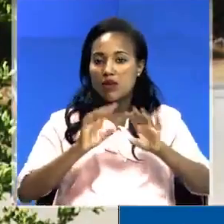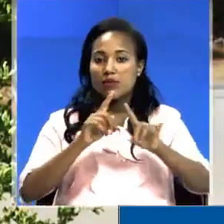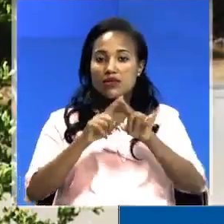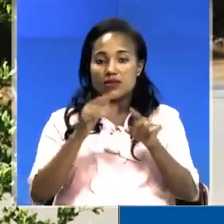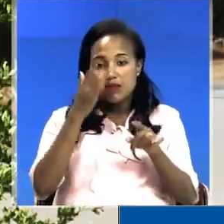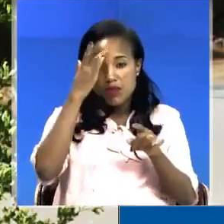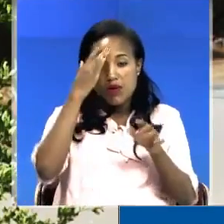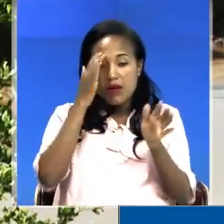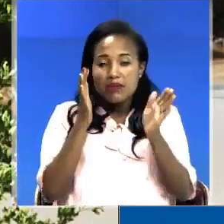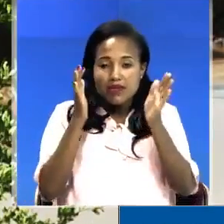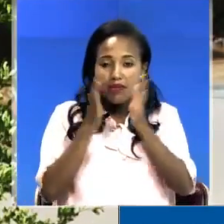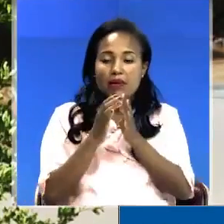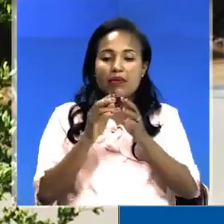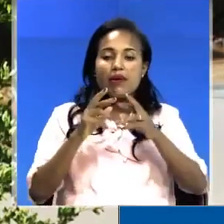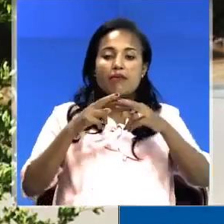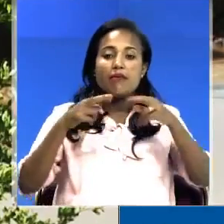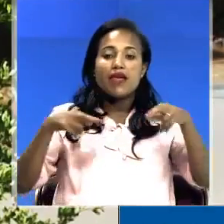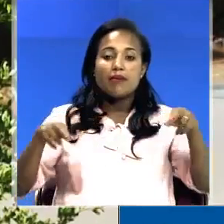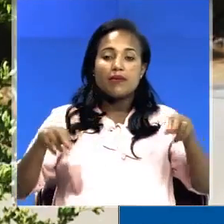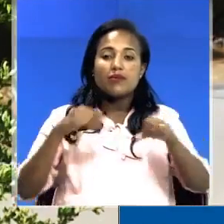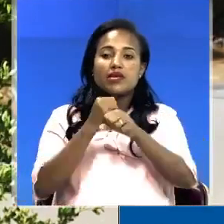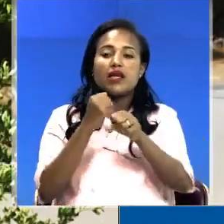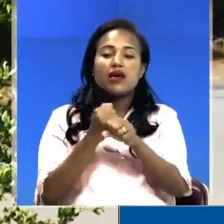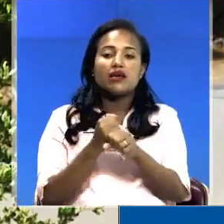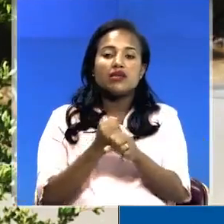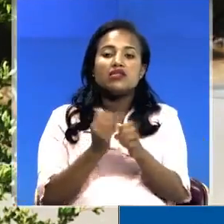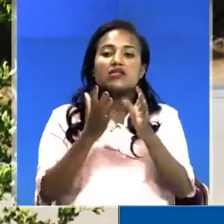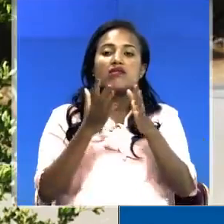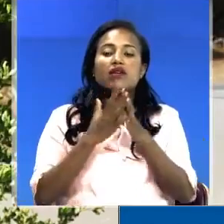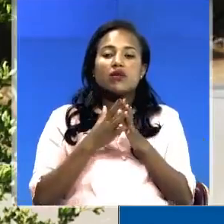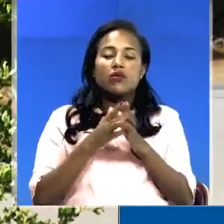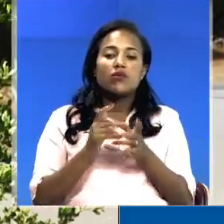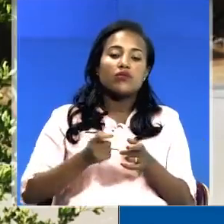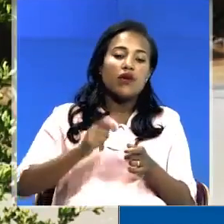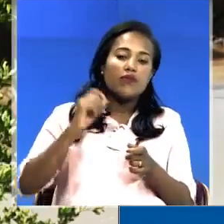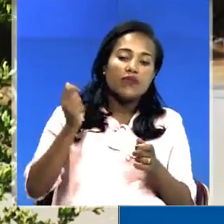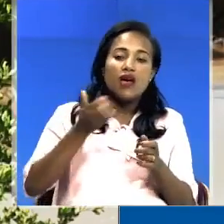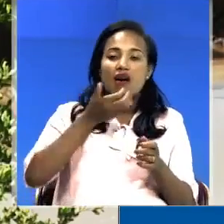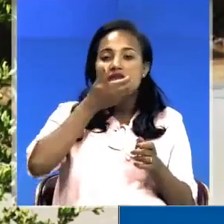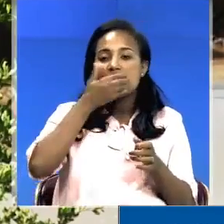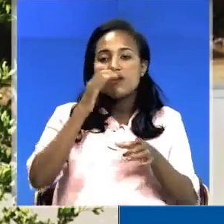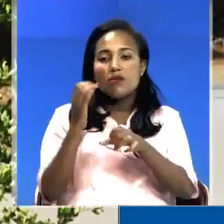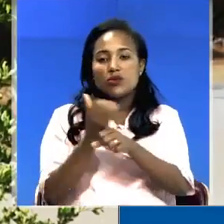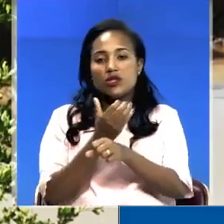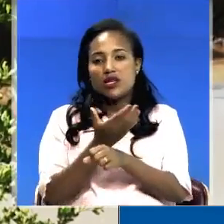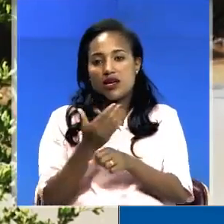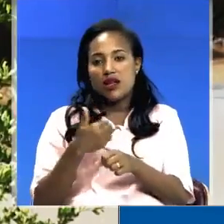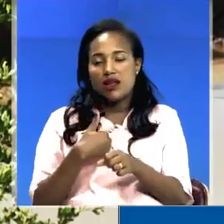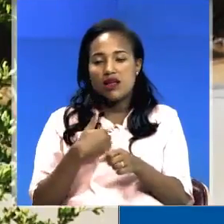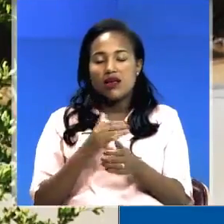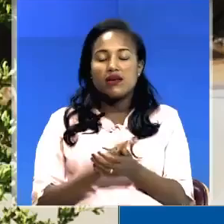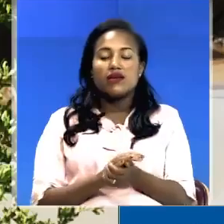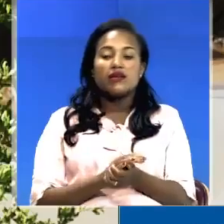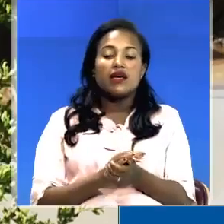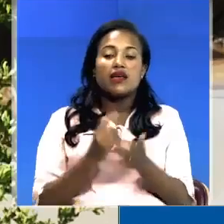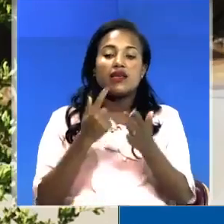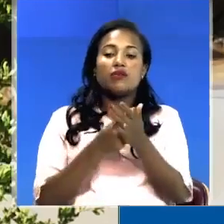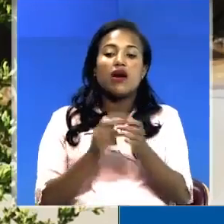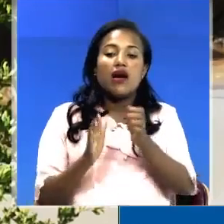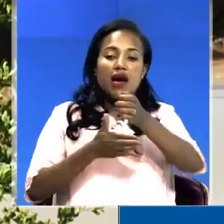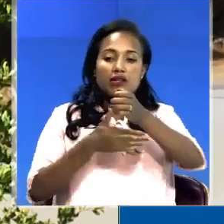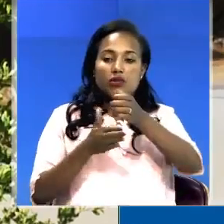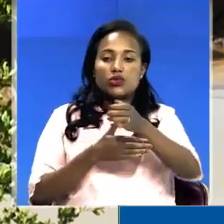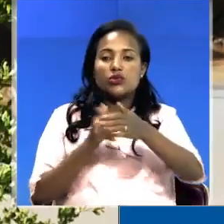ነው የሚሰሩት። ቀጥታ ሲፈልጉ ለማዝነቱ ጫጩቶች ጉላ አፍነው የመውሰድ ያስገድዶ እንደም ከዛም ደግሞ በብርበራ ምናምን ያጎዳቸዋል እንዳለ ማለት